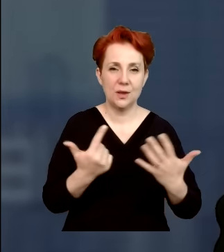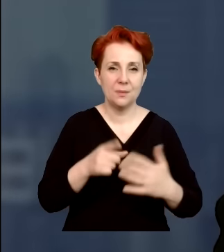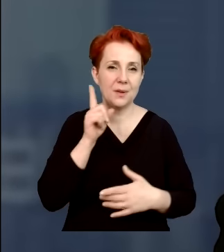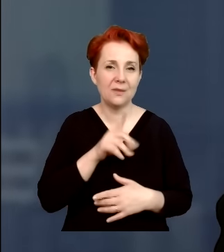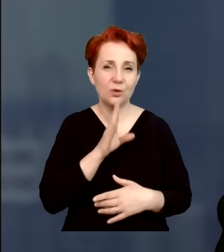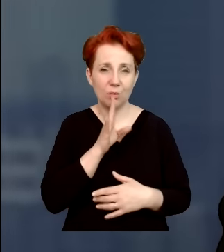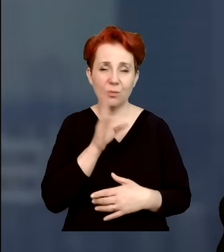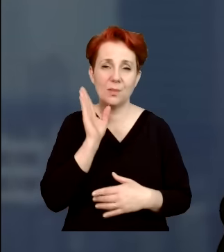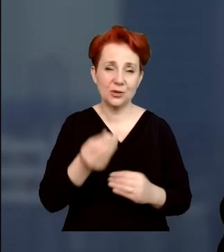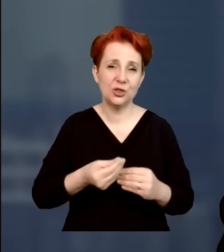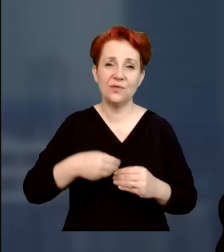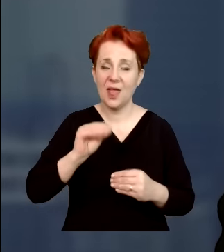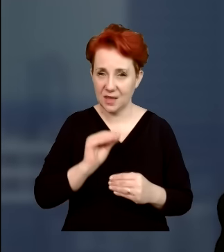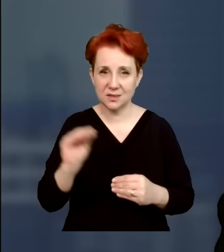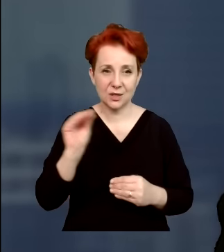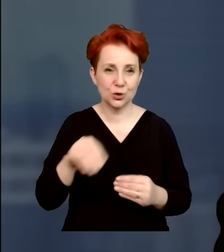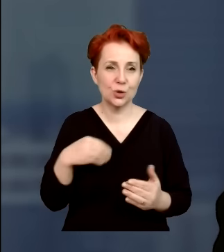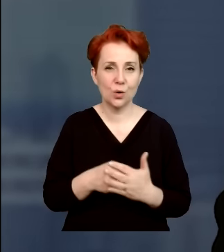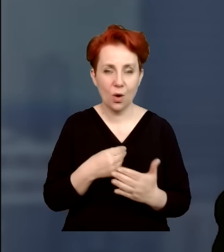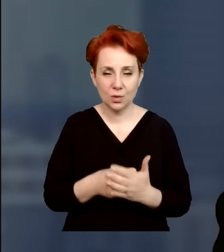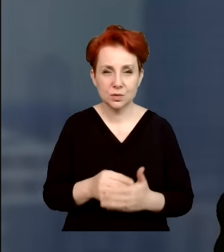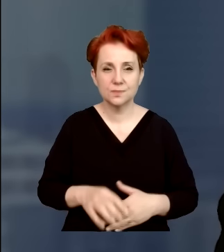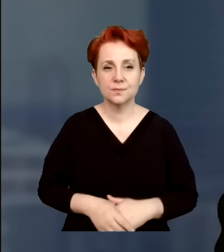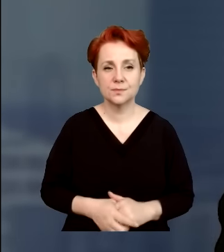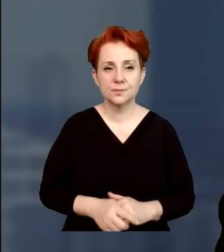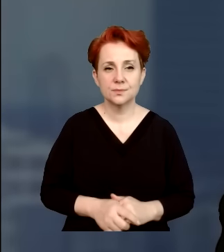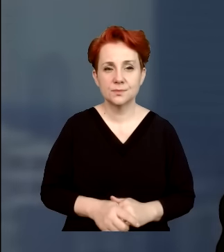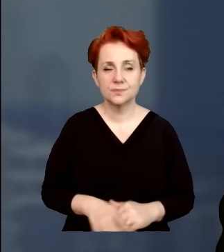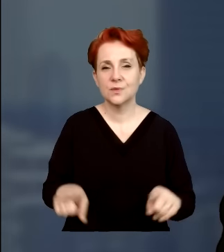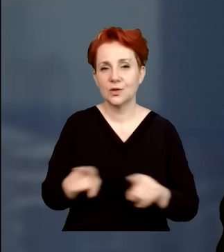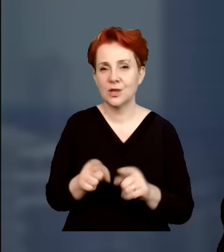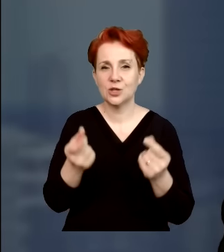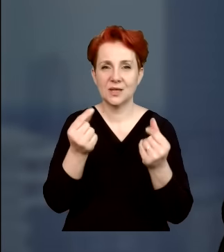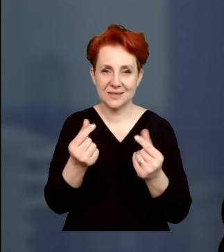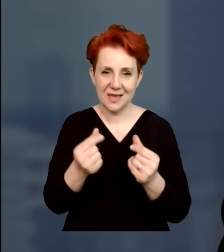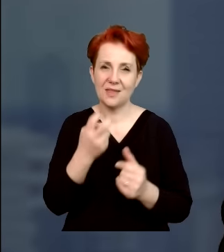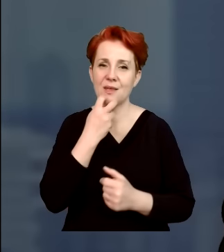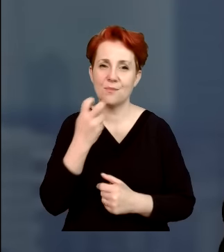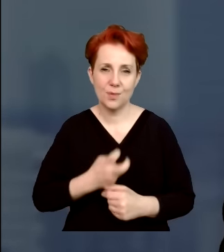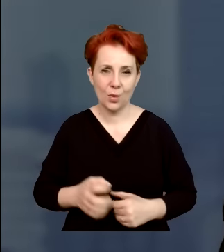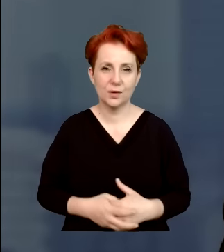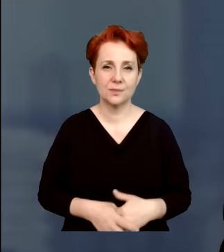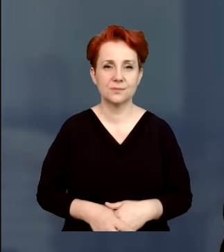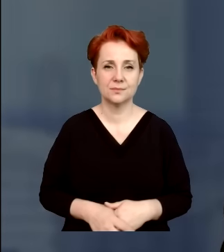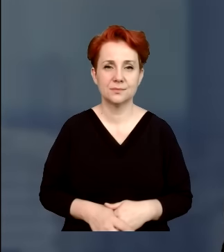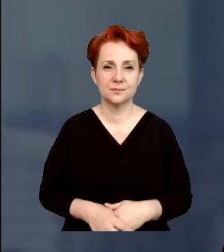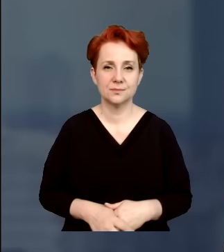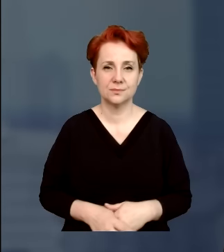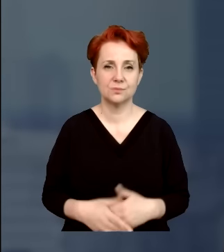będzie jeszcze więcej kosztowała. No i połowa roku oczywiście wzrost cen energii elektrycznej. Także, no i właśnie.